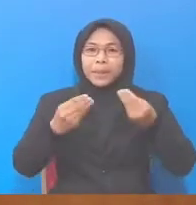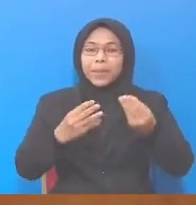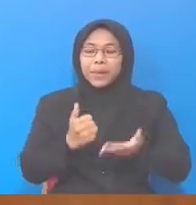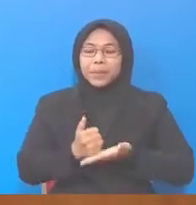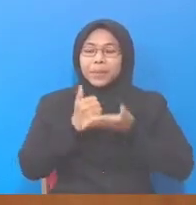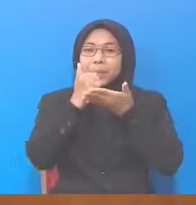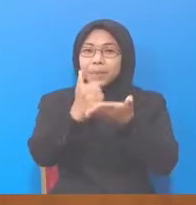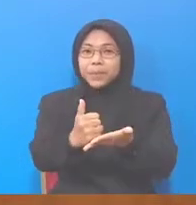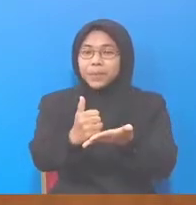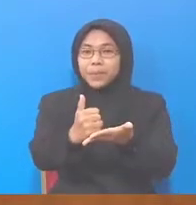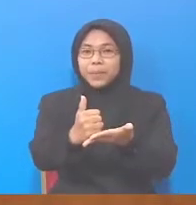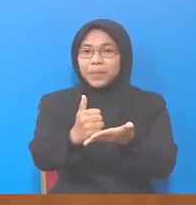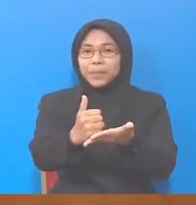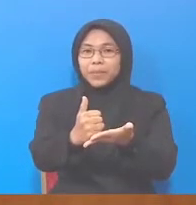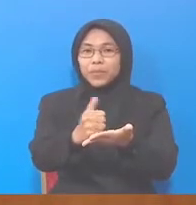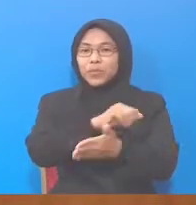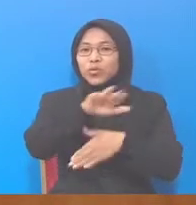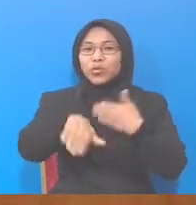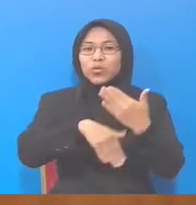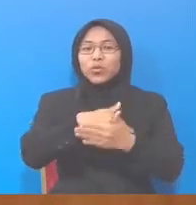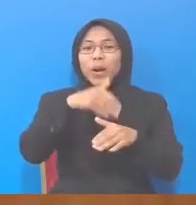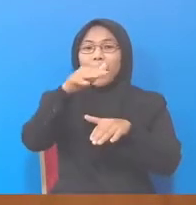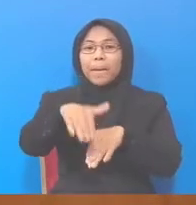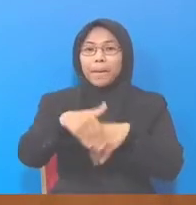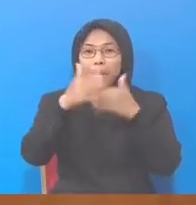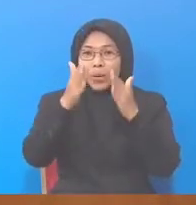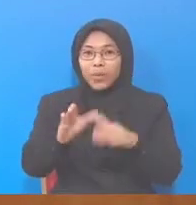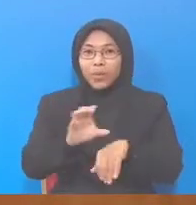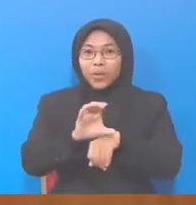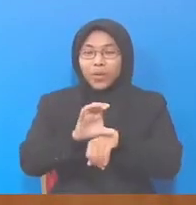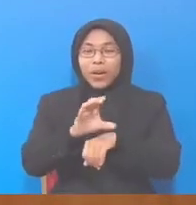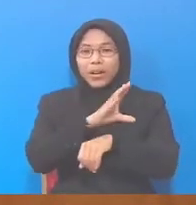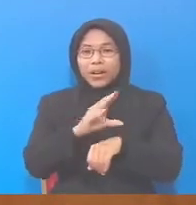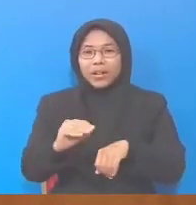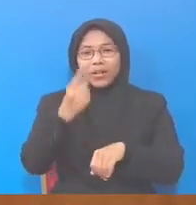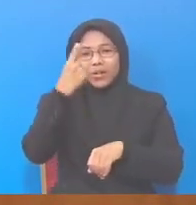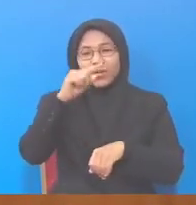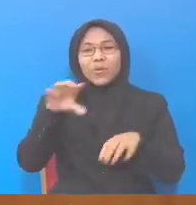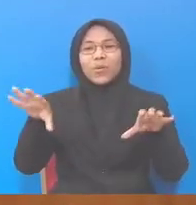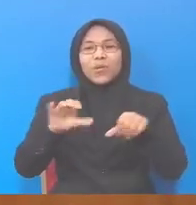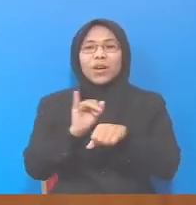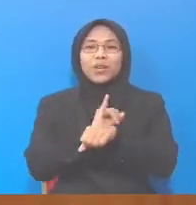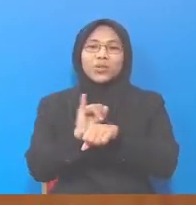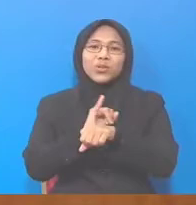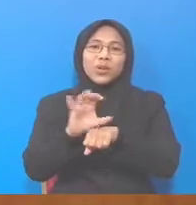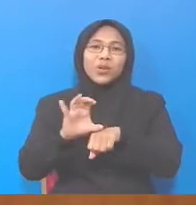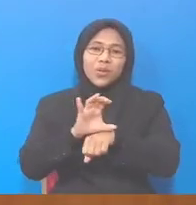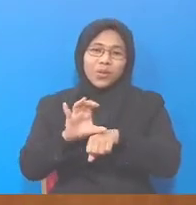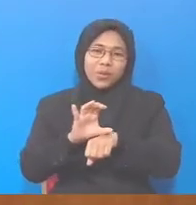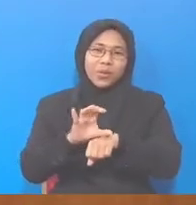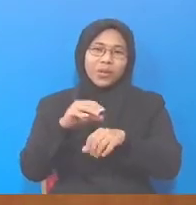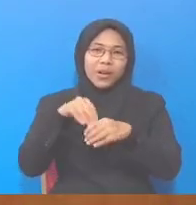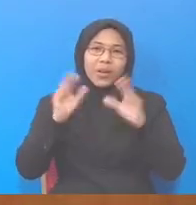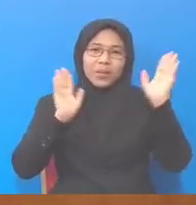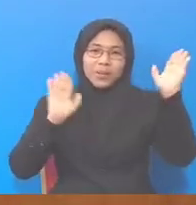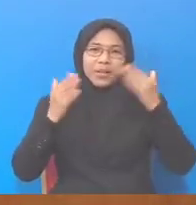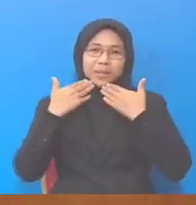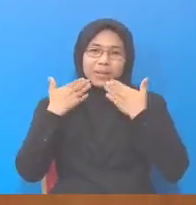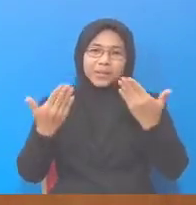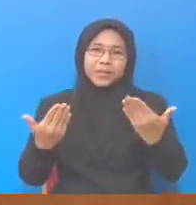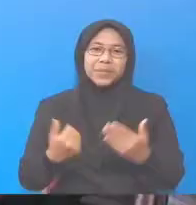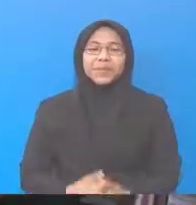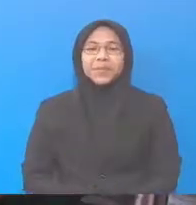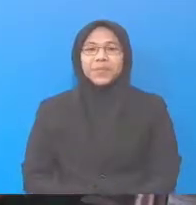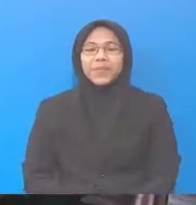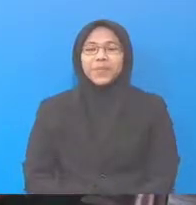membantu pekebun pekebun kece kita dan juga pengamal industri Koko dalam negara kita sekian terima